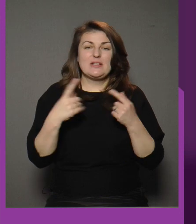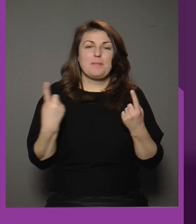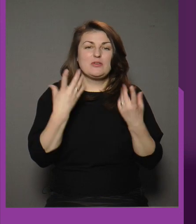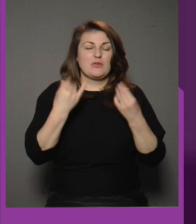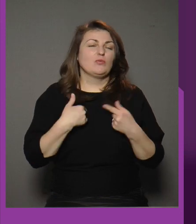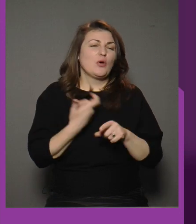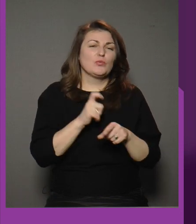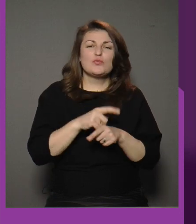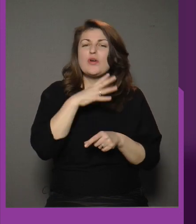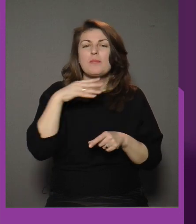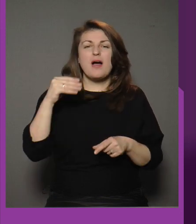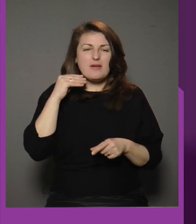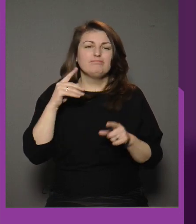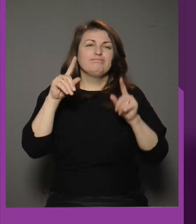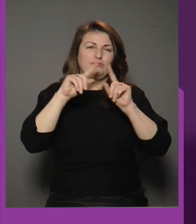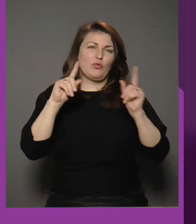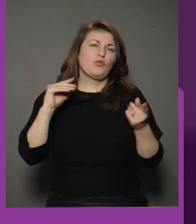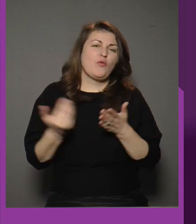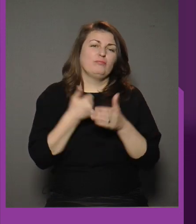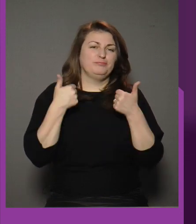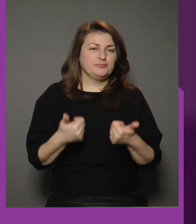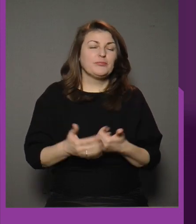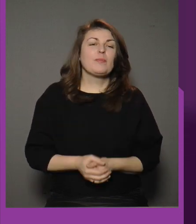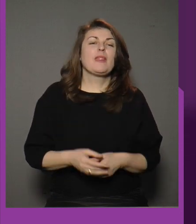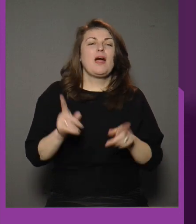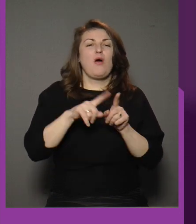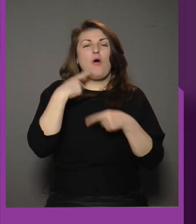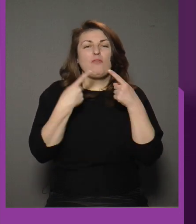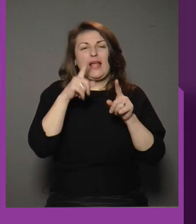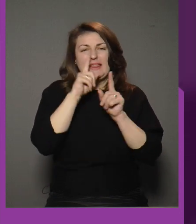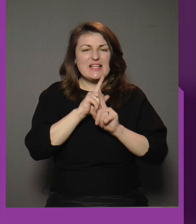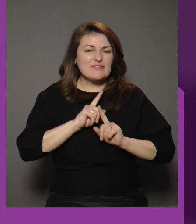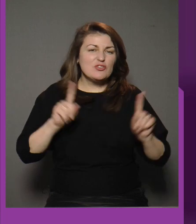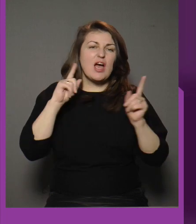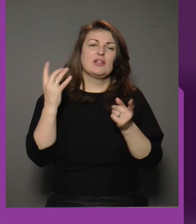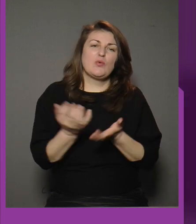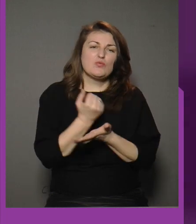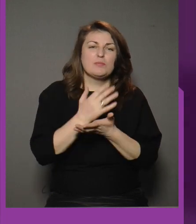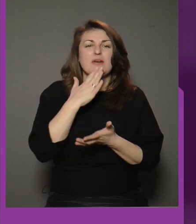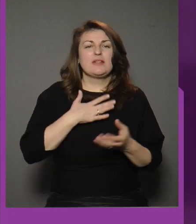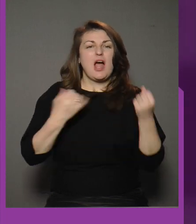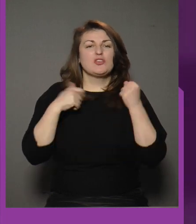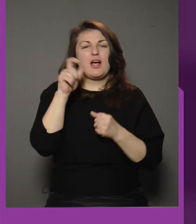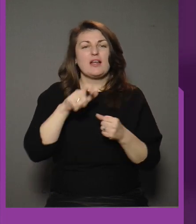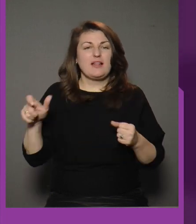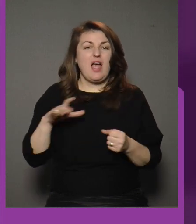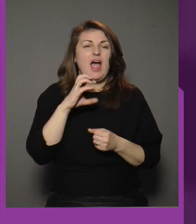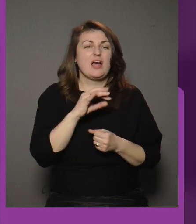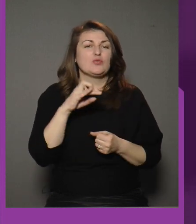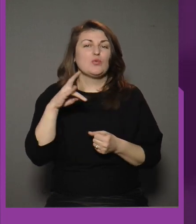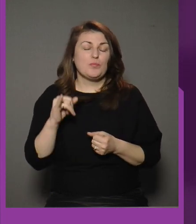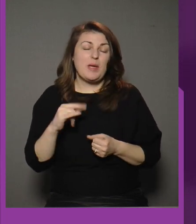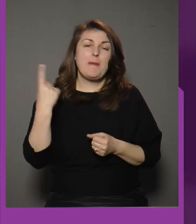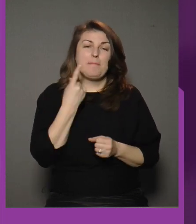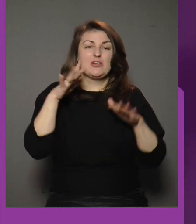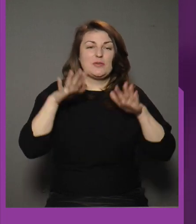дуже багато тріумфальних новин. Так. Говоримо про надзвичайний успіх наших атлетів в Ерзурумі. Перше